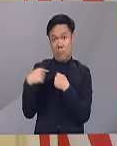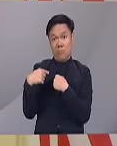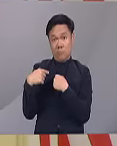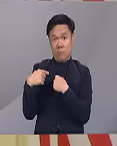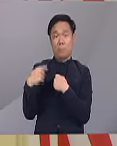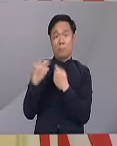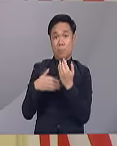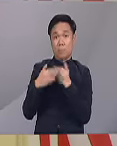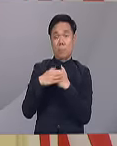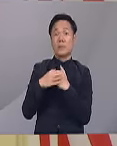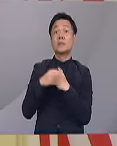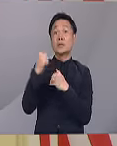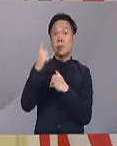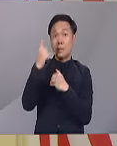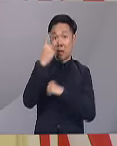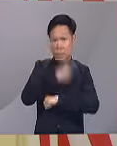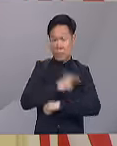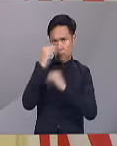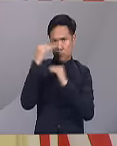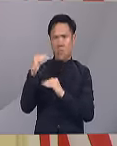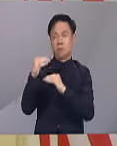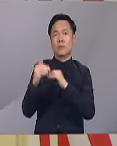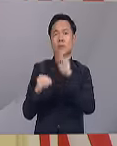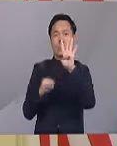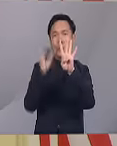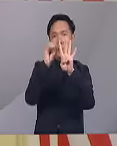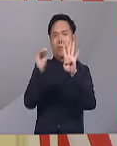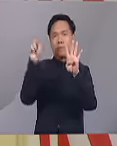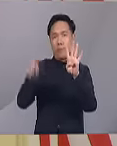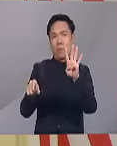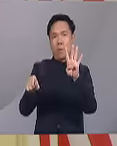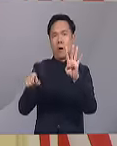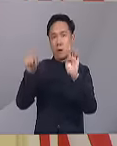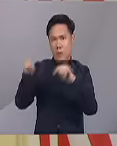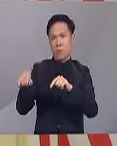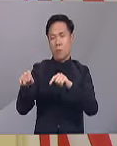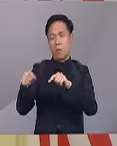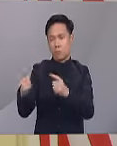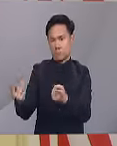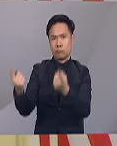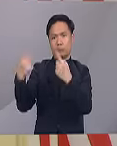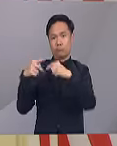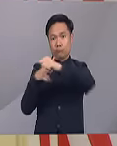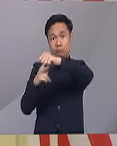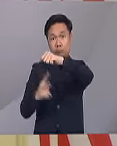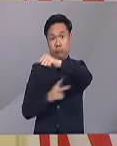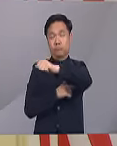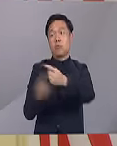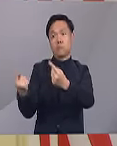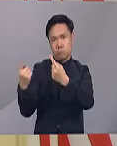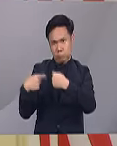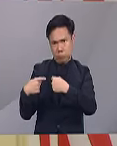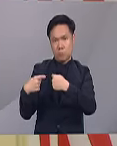400 satu hari daripada Singapura untuk cross merentasi sempadan